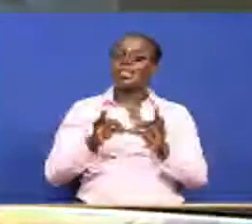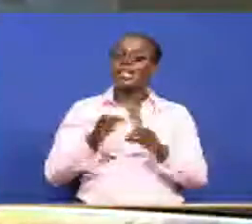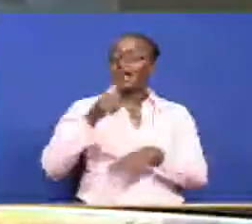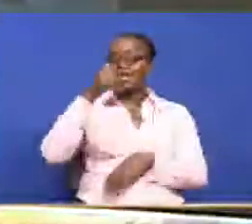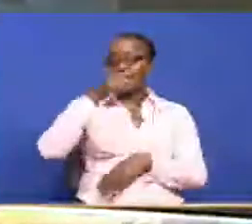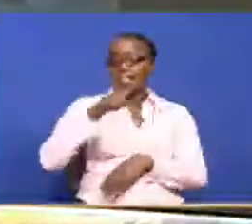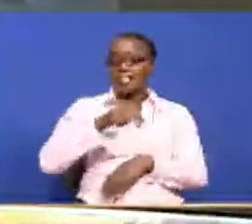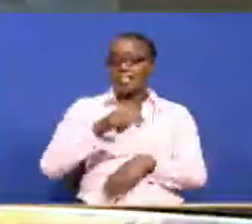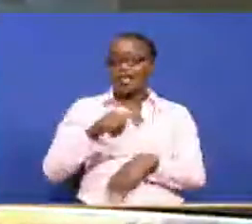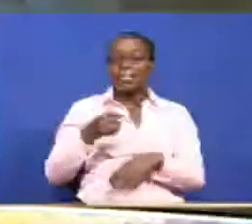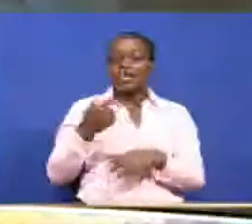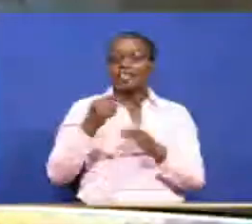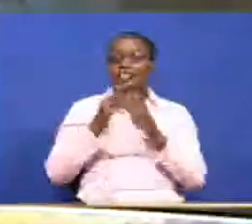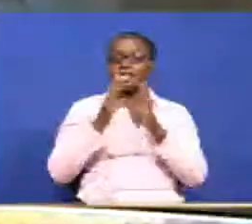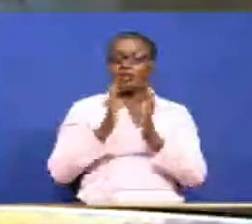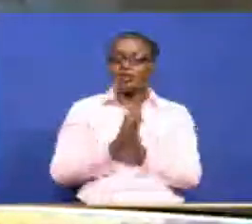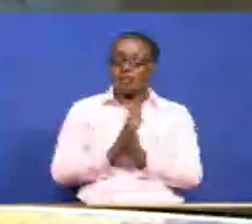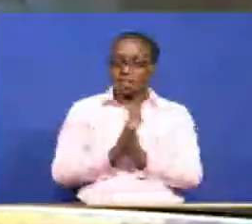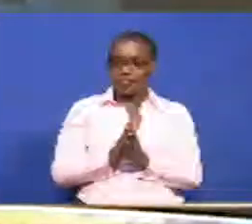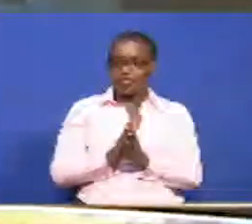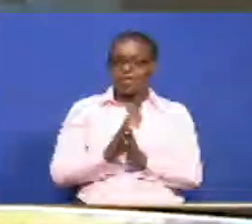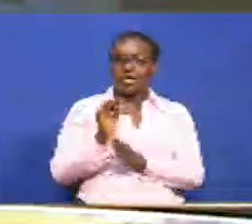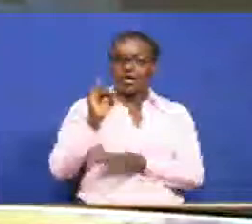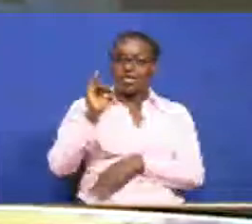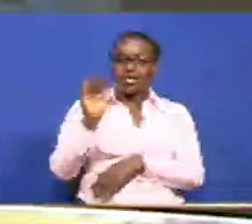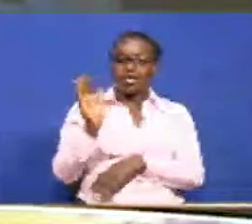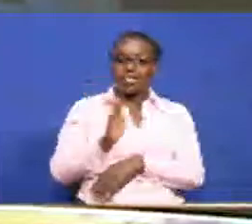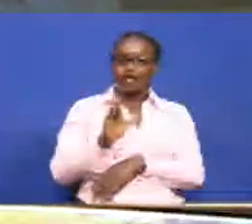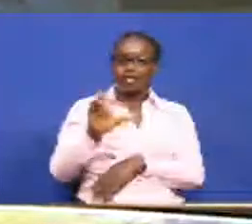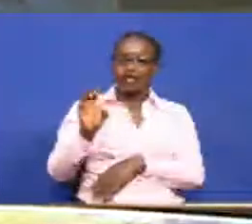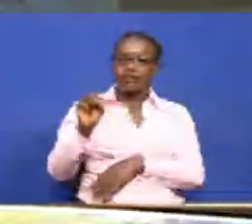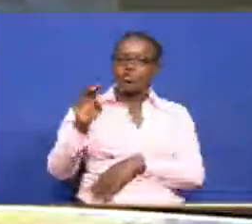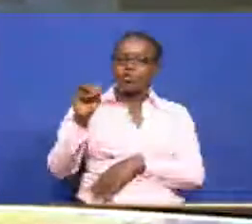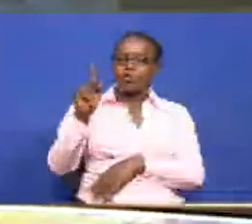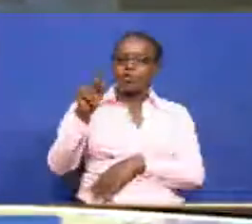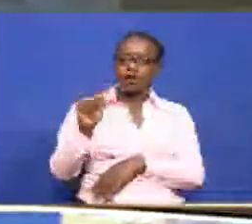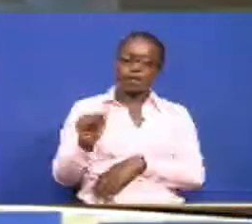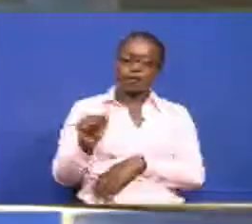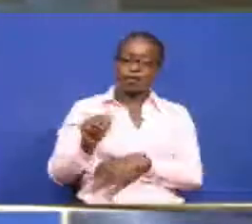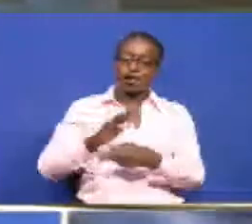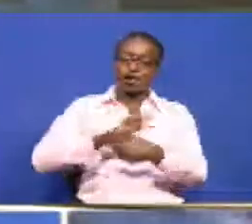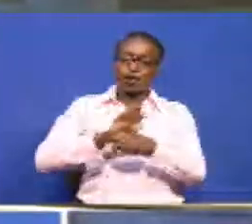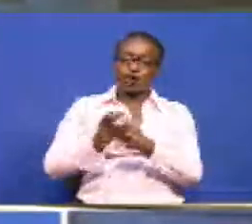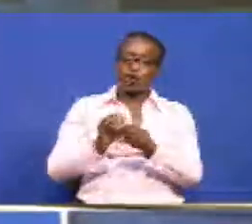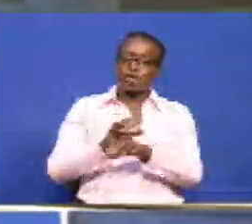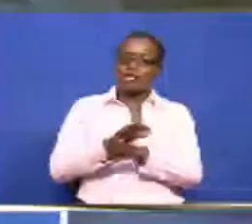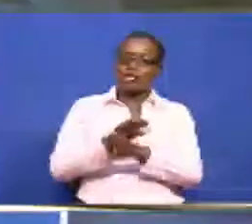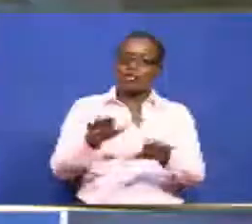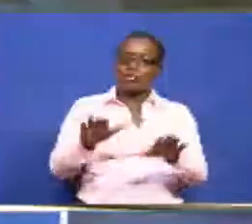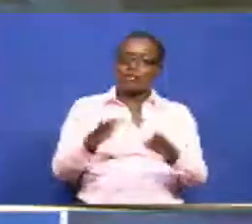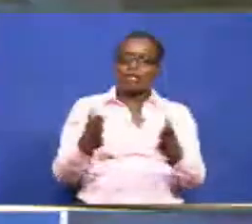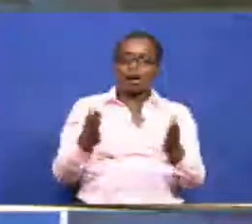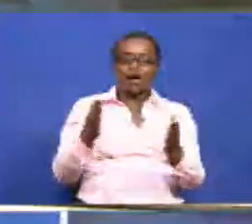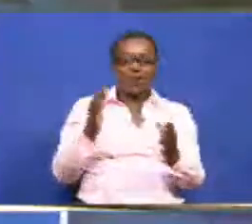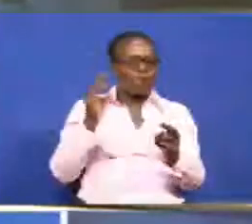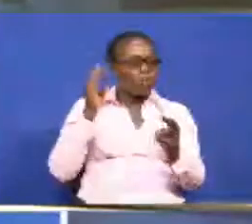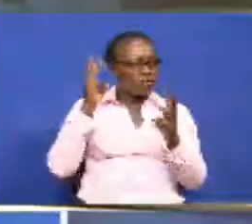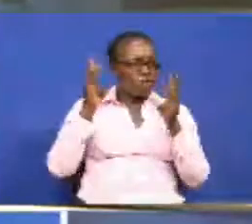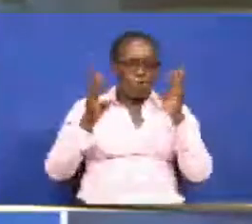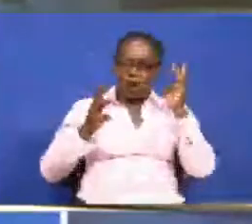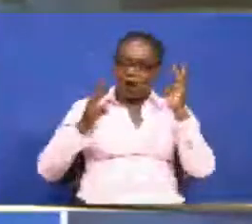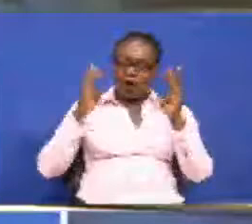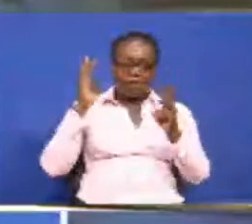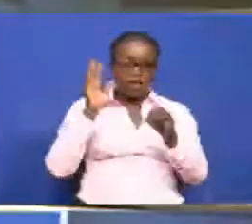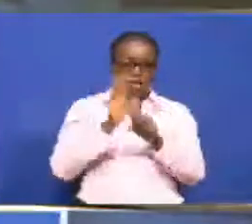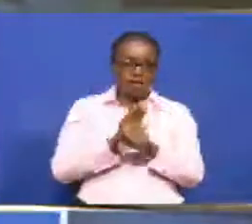ni Lemoka. Visa vya maambukizi ya korona vimetimia kiwango cha kuzua wasiwasi baada ya watu